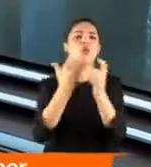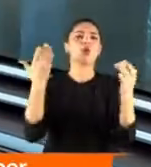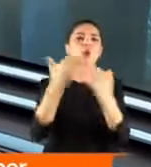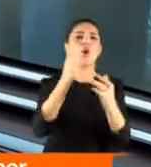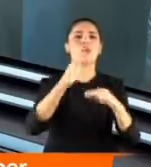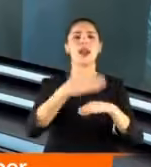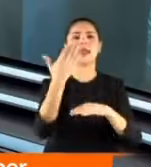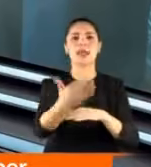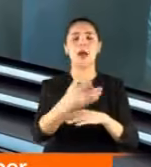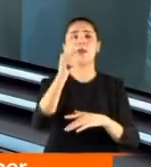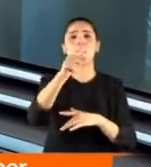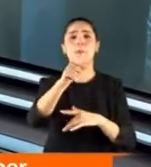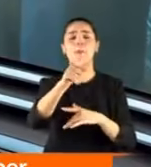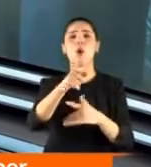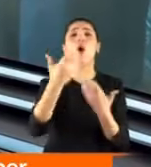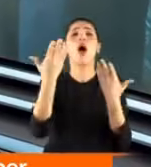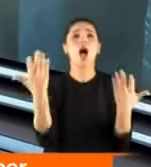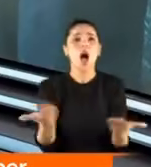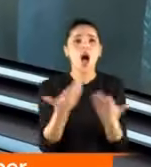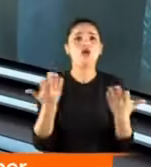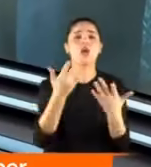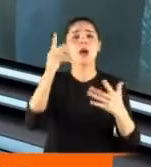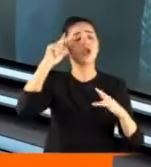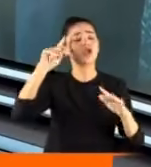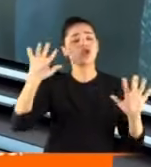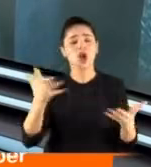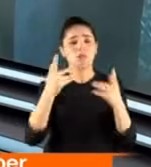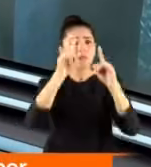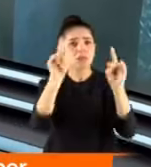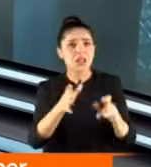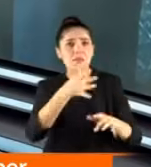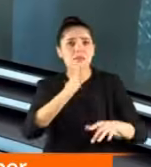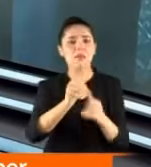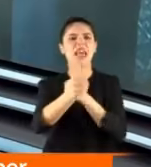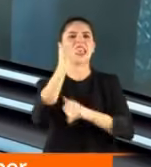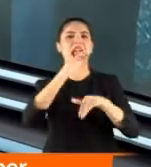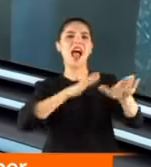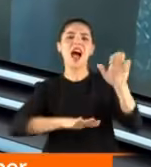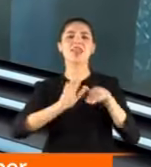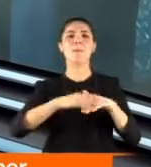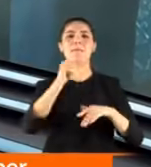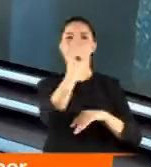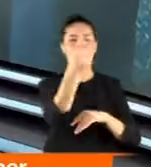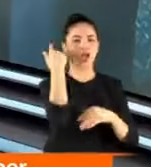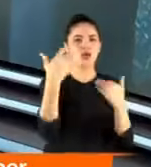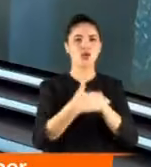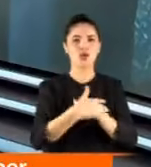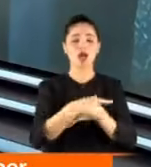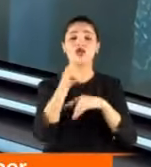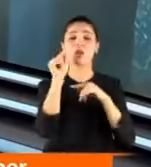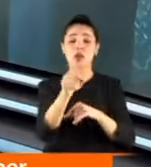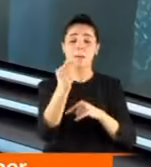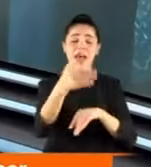de konuşuluyor Amerikan Başkanı'nın, Trump'ın. Ve acaba şaşırır mısınız bilmiyorum ama geri adım atmıştı Trump dün akşam. Ama biraz